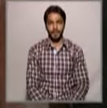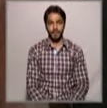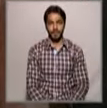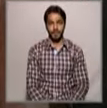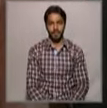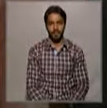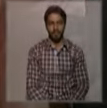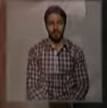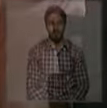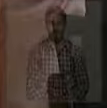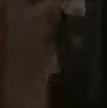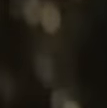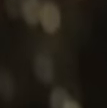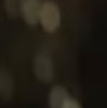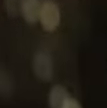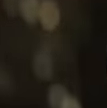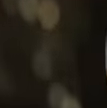بعد قليل.